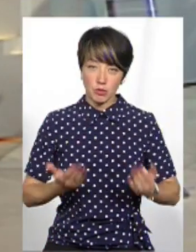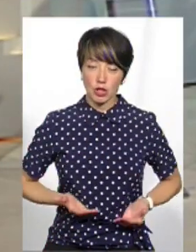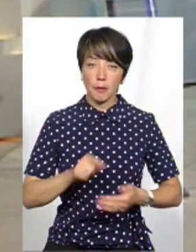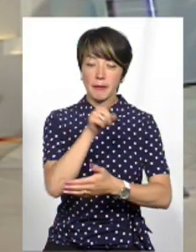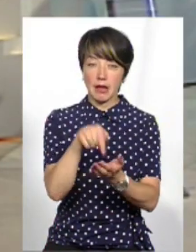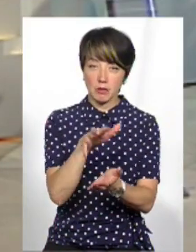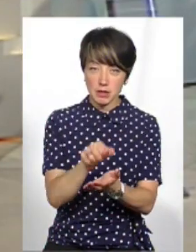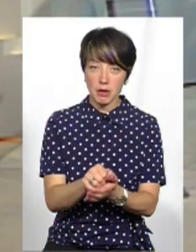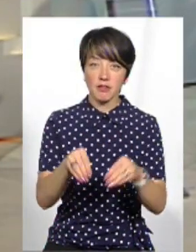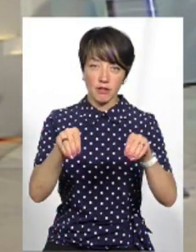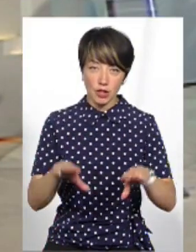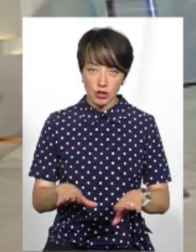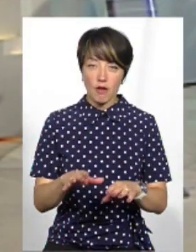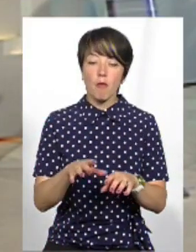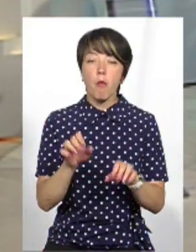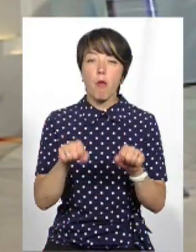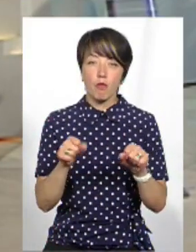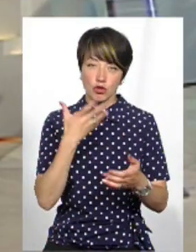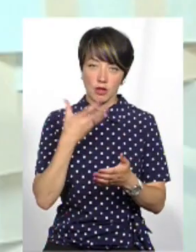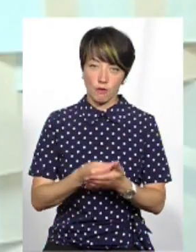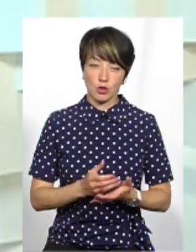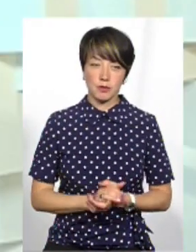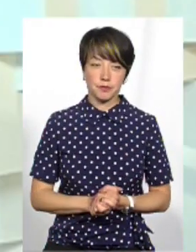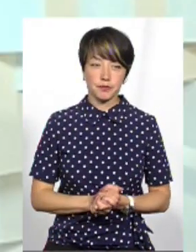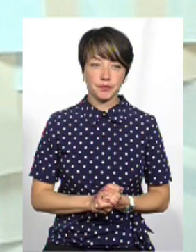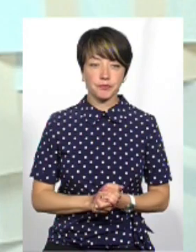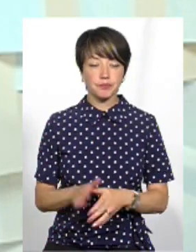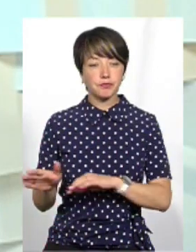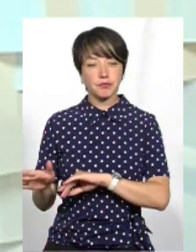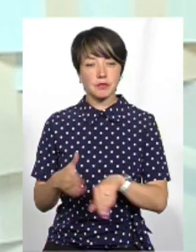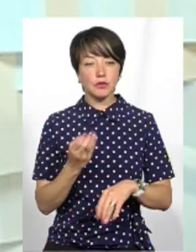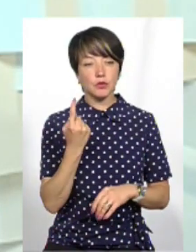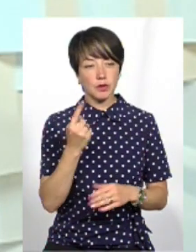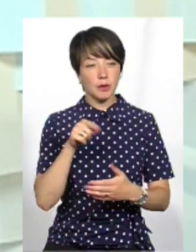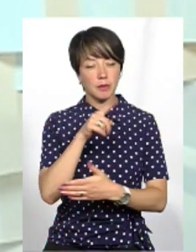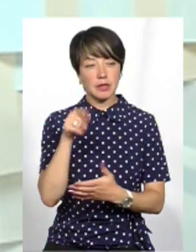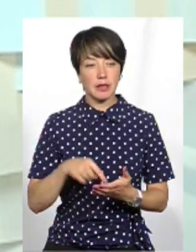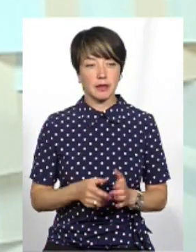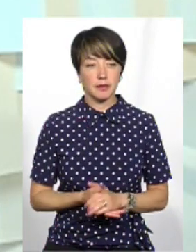їхніми питаннями і вирішувати їх між межах своїх можливостей. І ще одне питання, прошу.